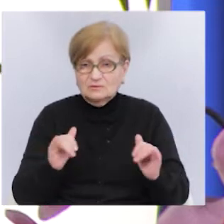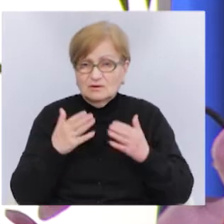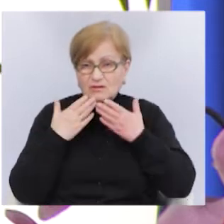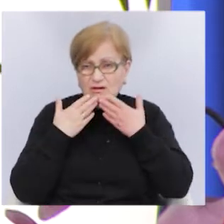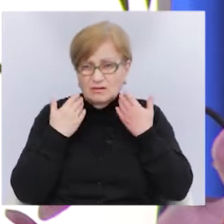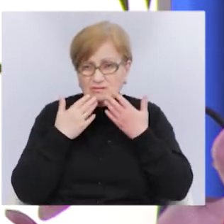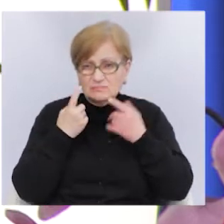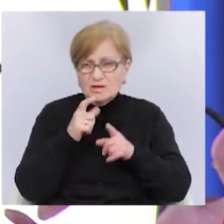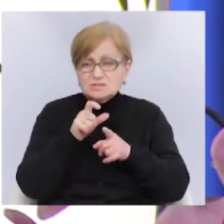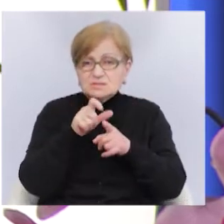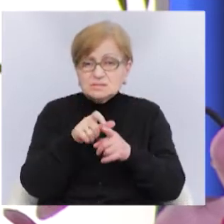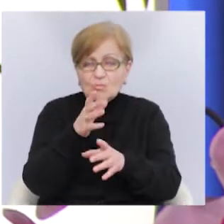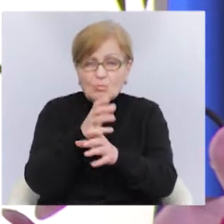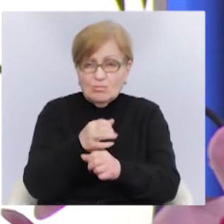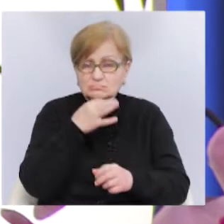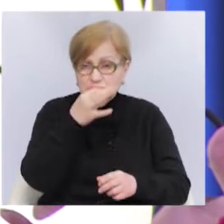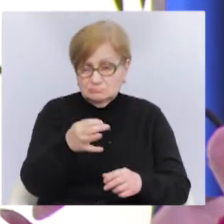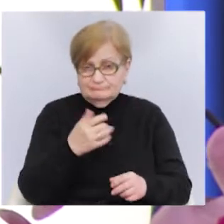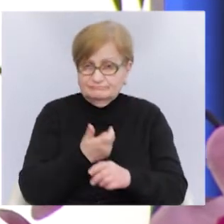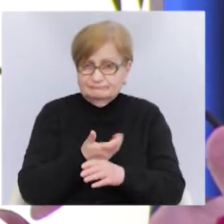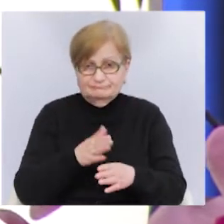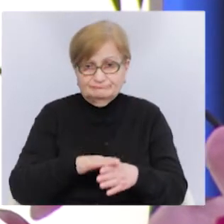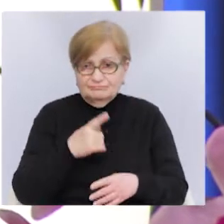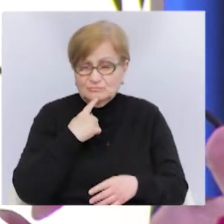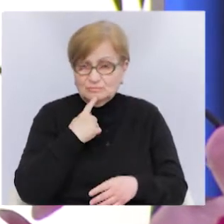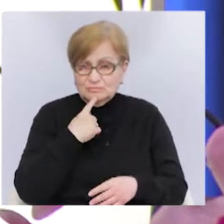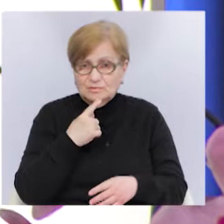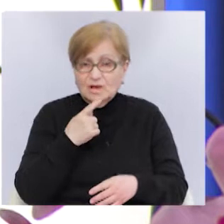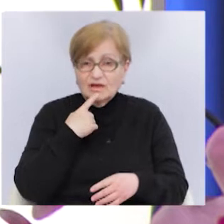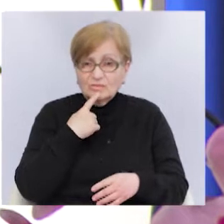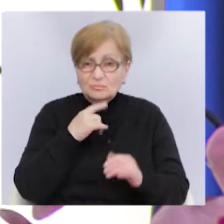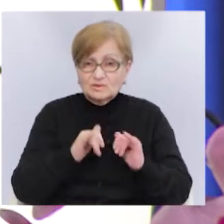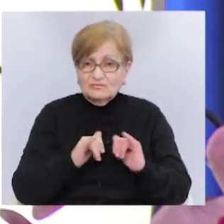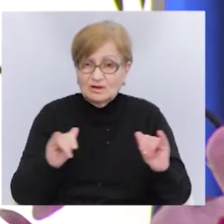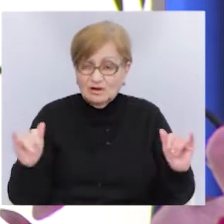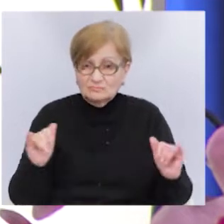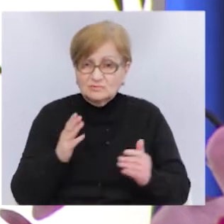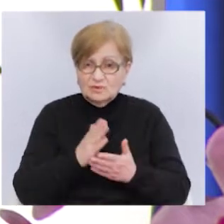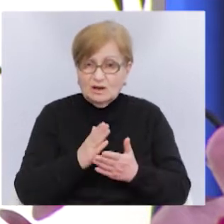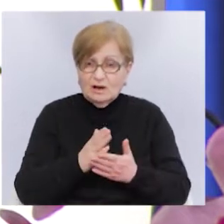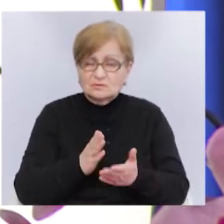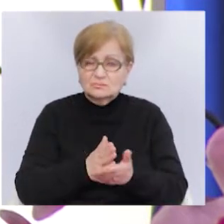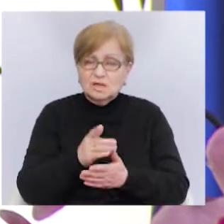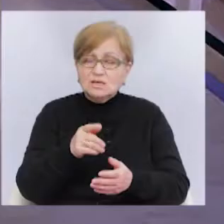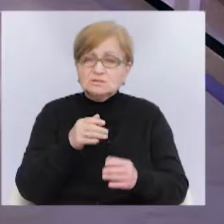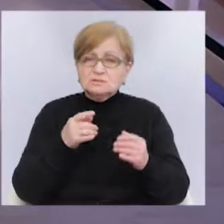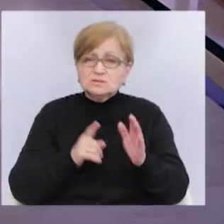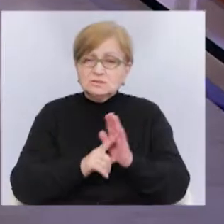ერთი დეფინიციით განმარტება ძალიან რთული იქნება. ენობრივი განვითარება არის პროცესი, რომელიც დაბადებამდე